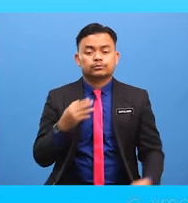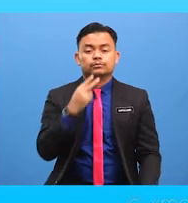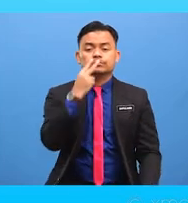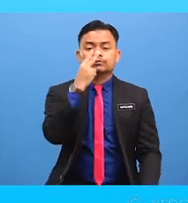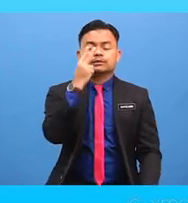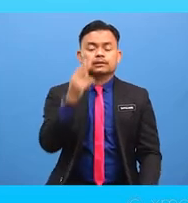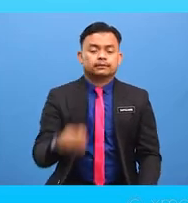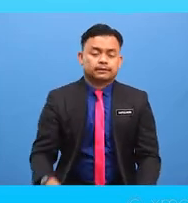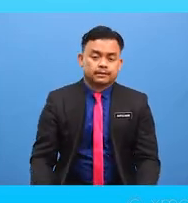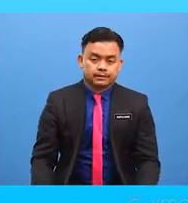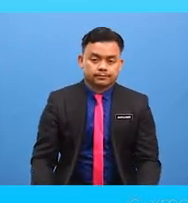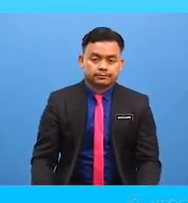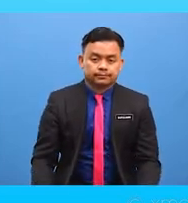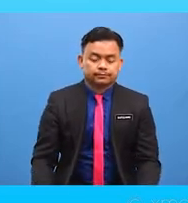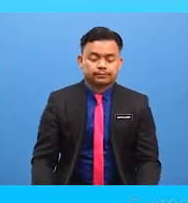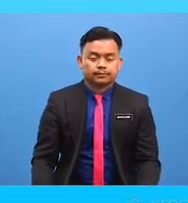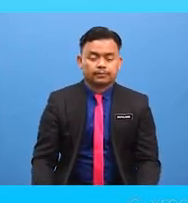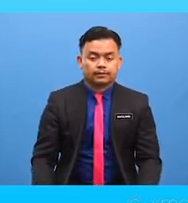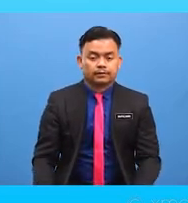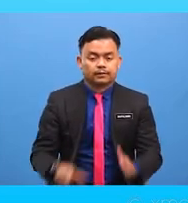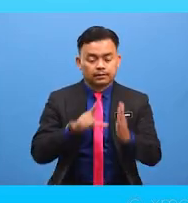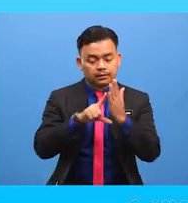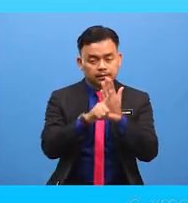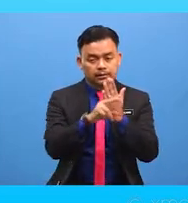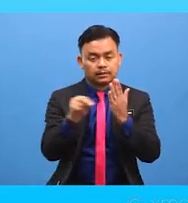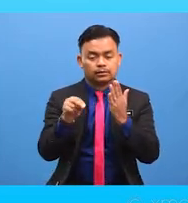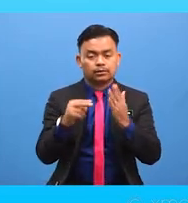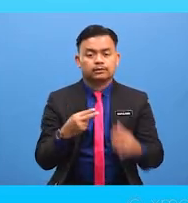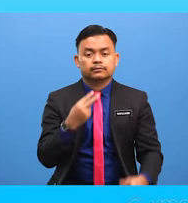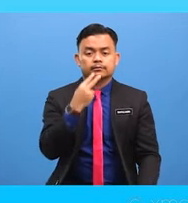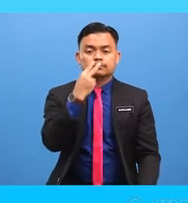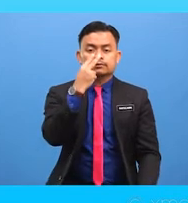laluan pernafasan semasa menarik nafas dan menghembuskan nafas,